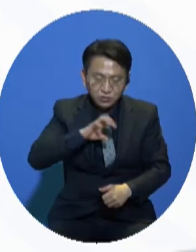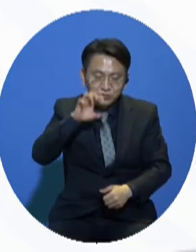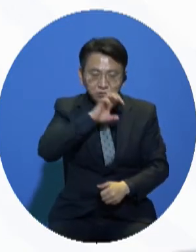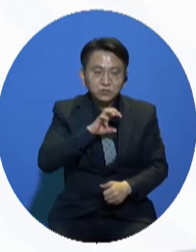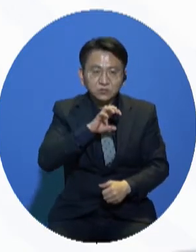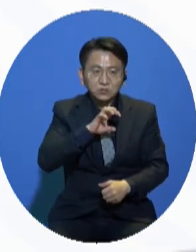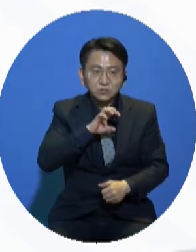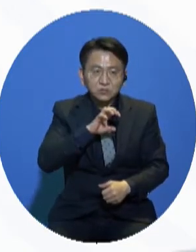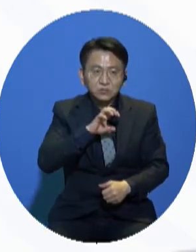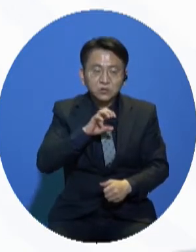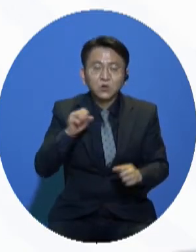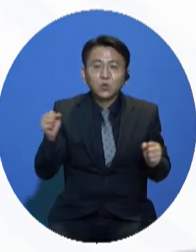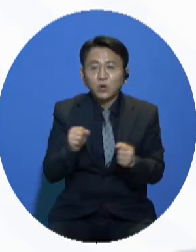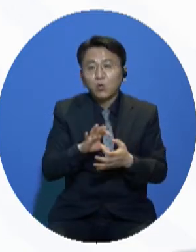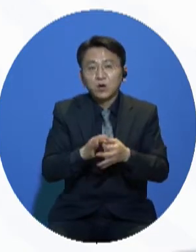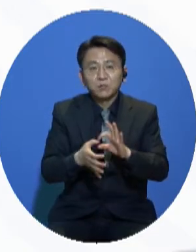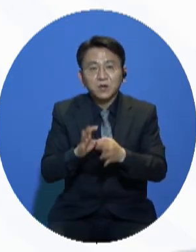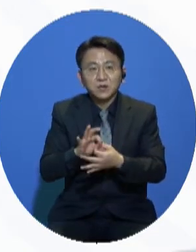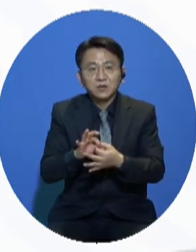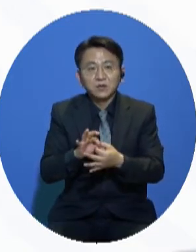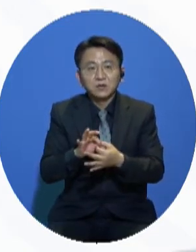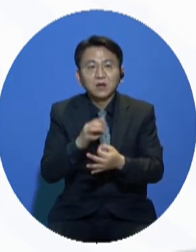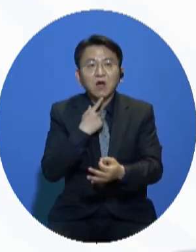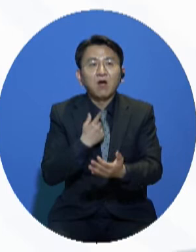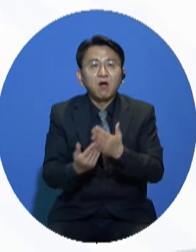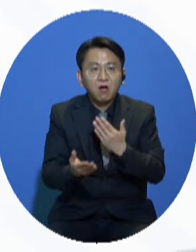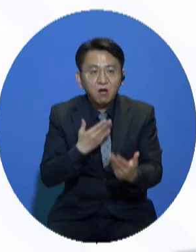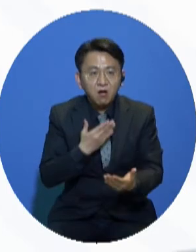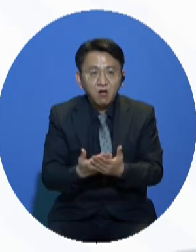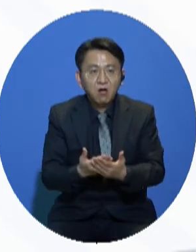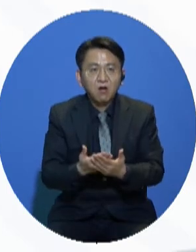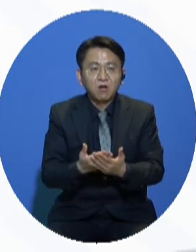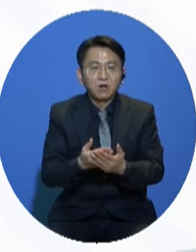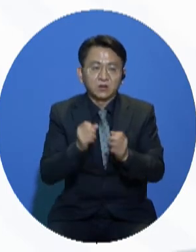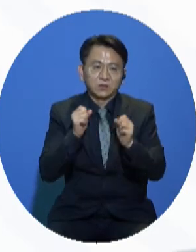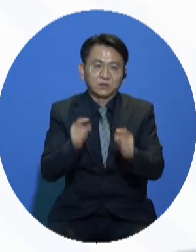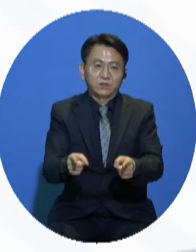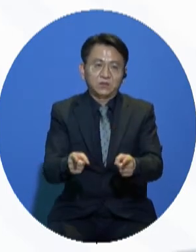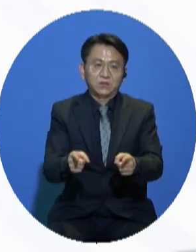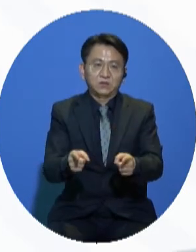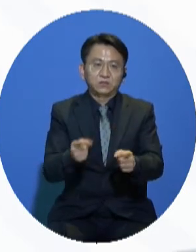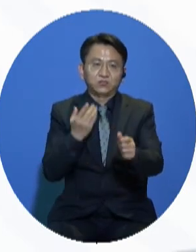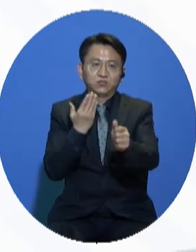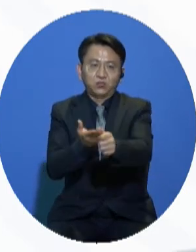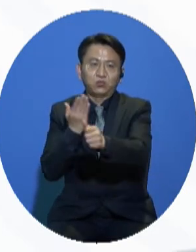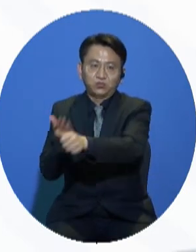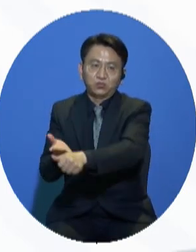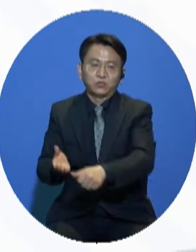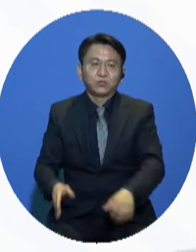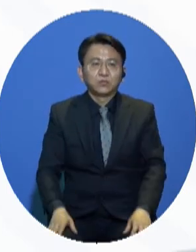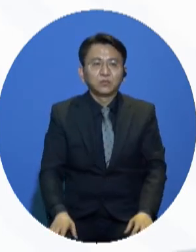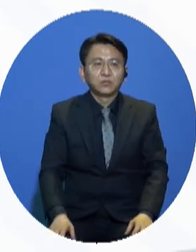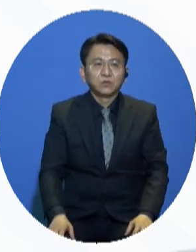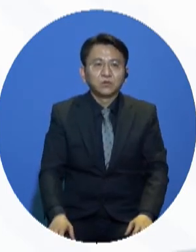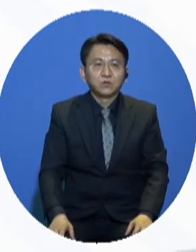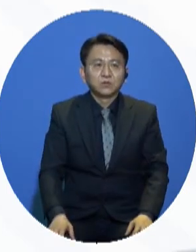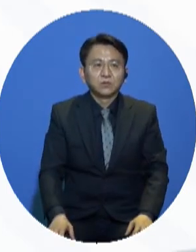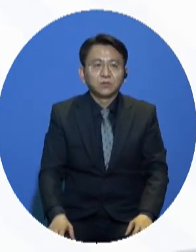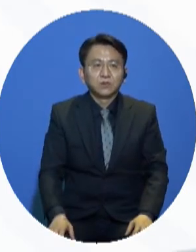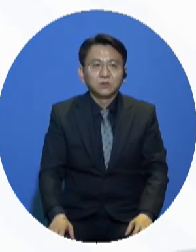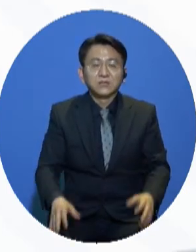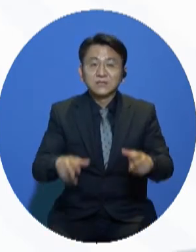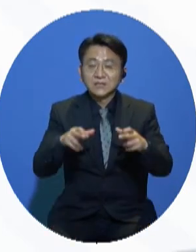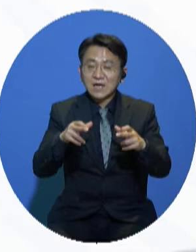하고 또 동계 스포츠를 경험할 수 있는 기회가 주어집니다. 이 선수들은 많은 경우